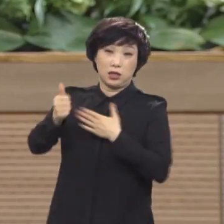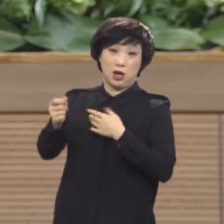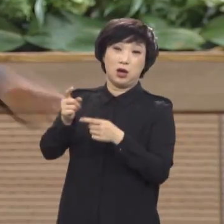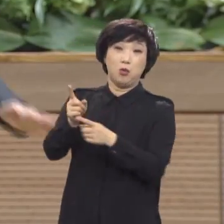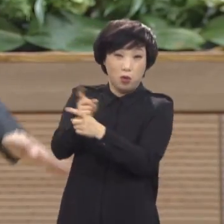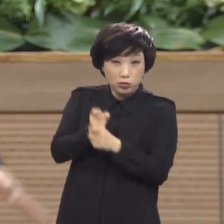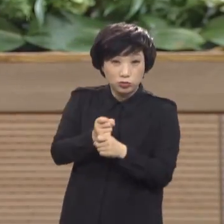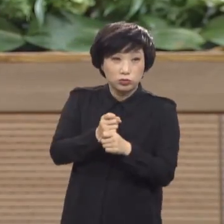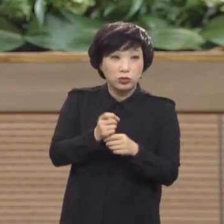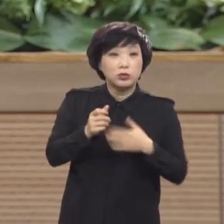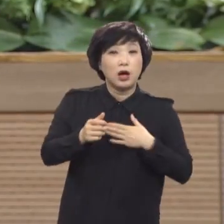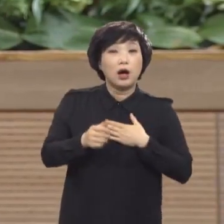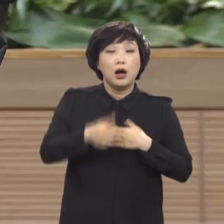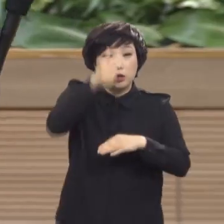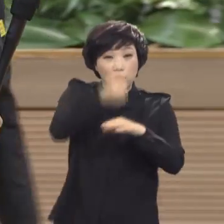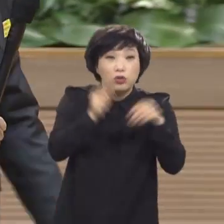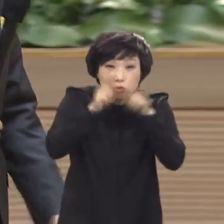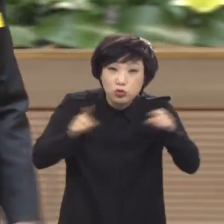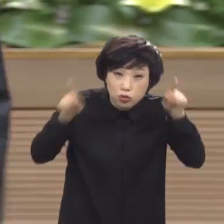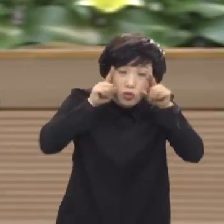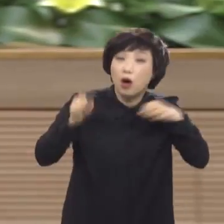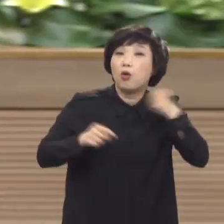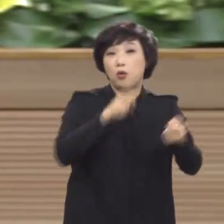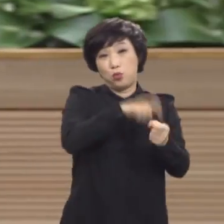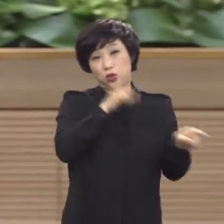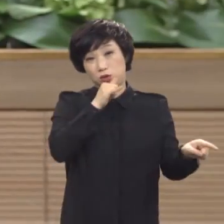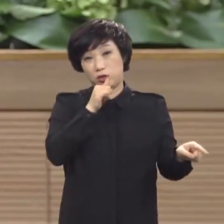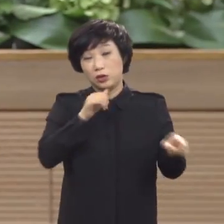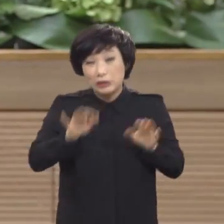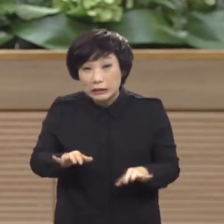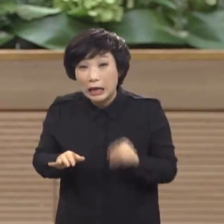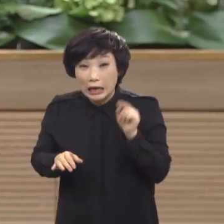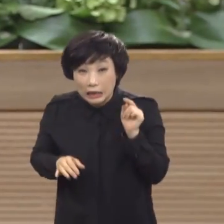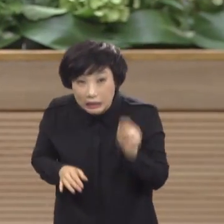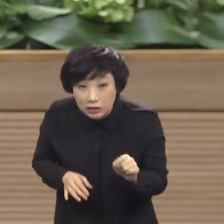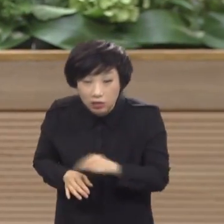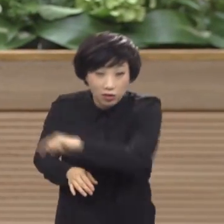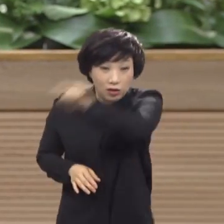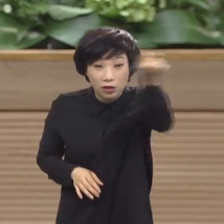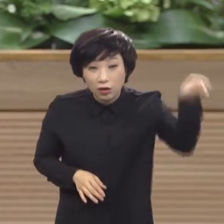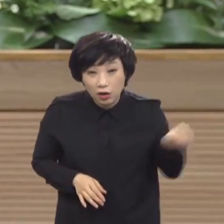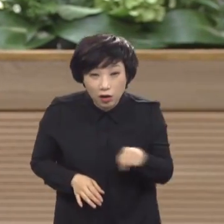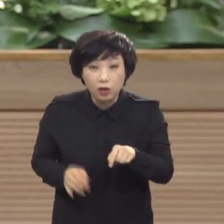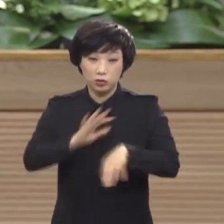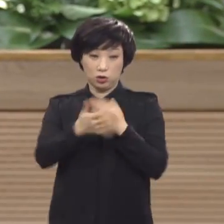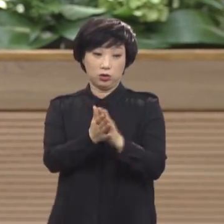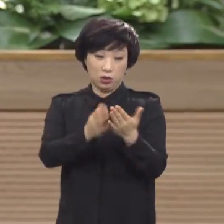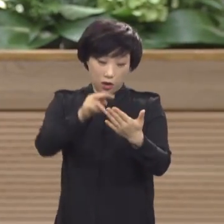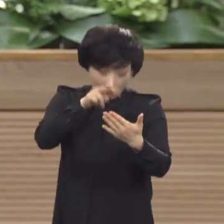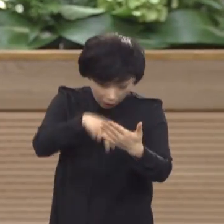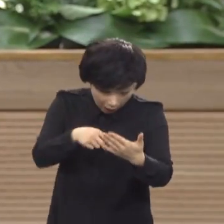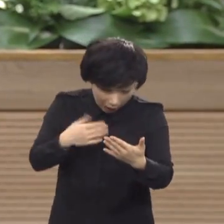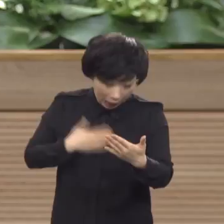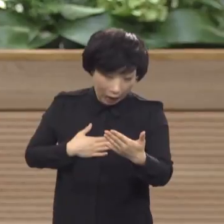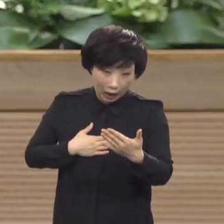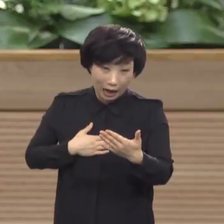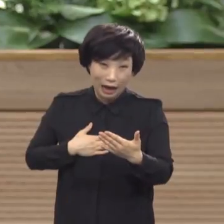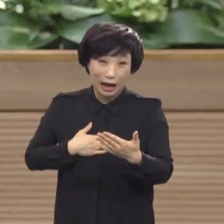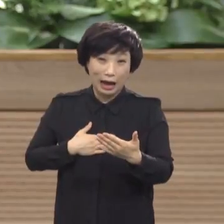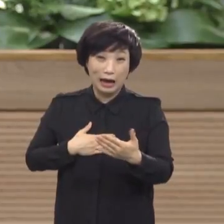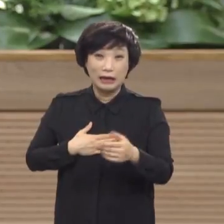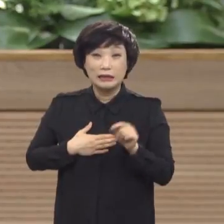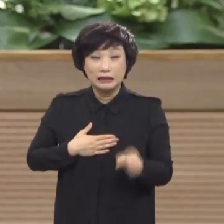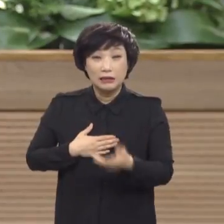원수 만들어서 지옥 보내려고 하는 일이야. 그런데 이 사실을 성경을 통해서 공개했어.